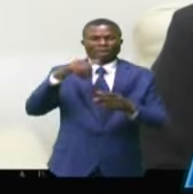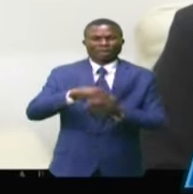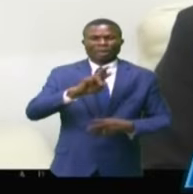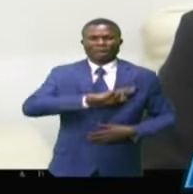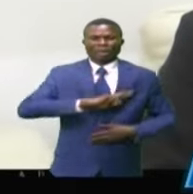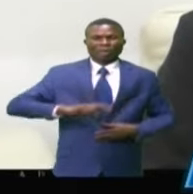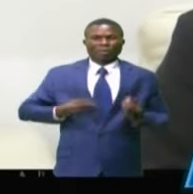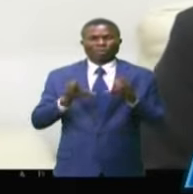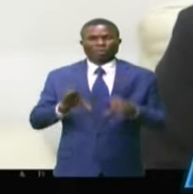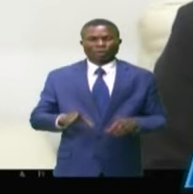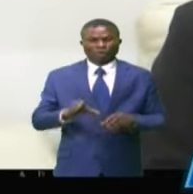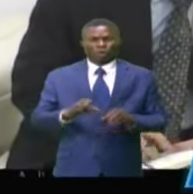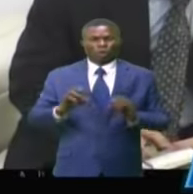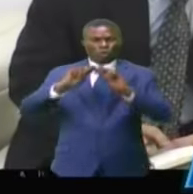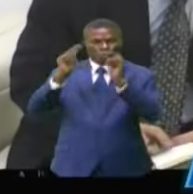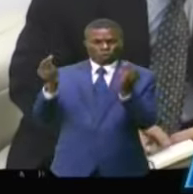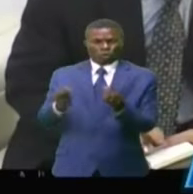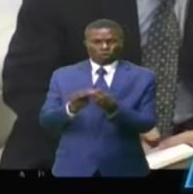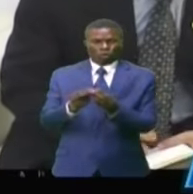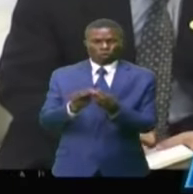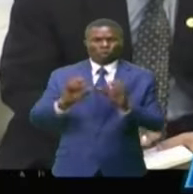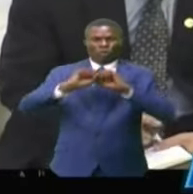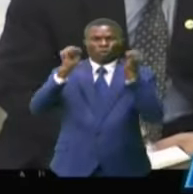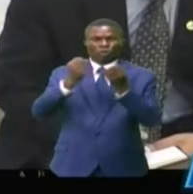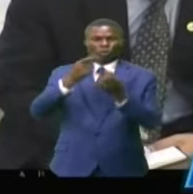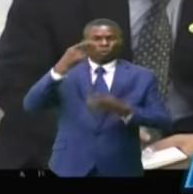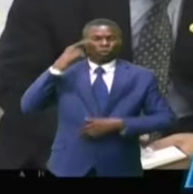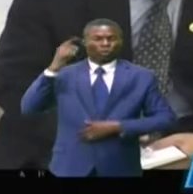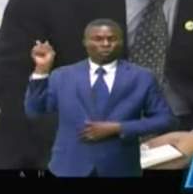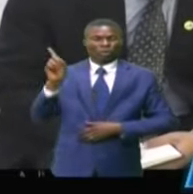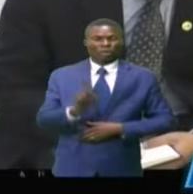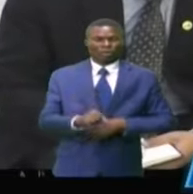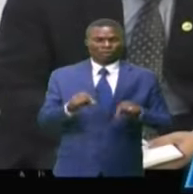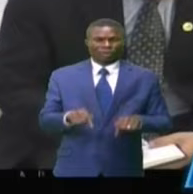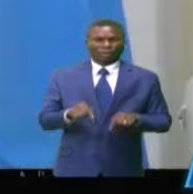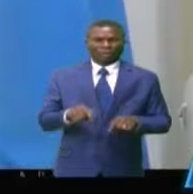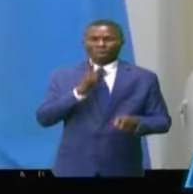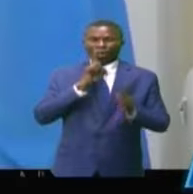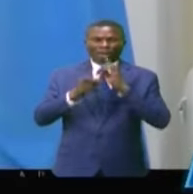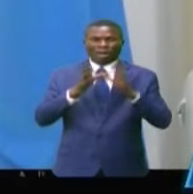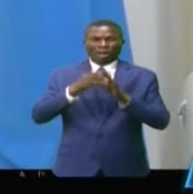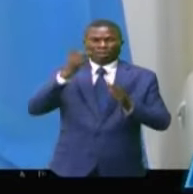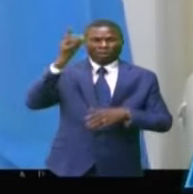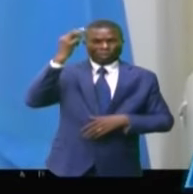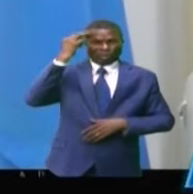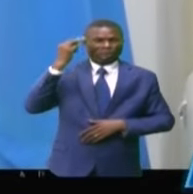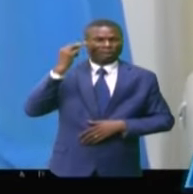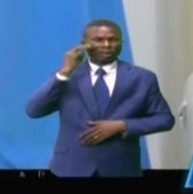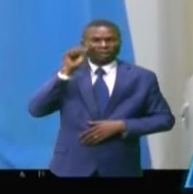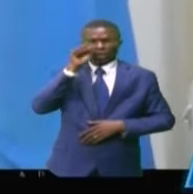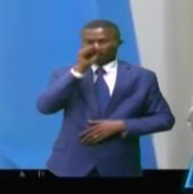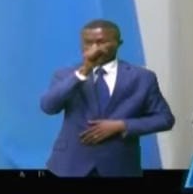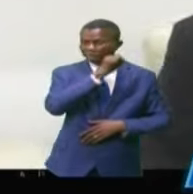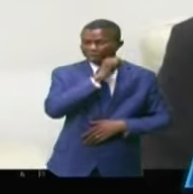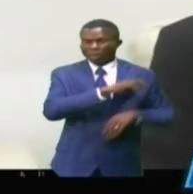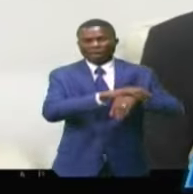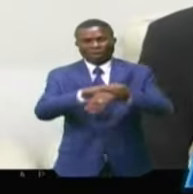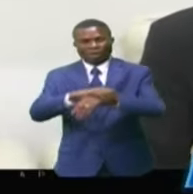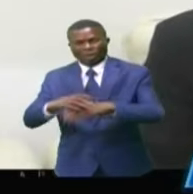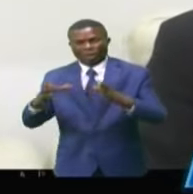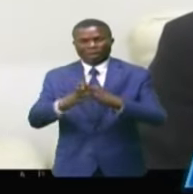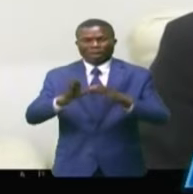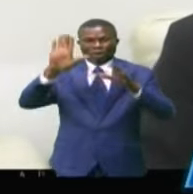RDC. Cette délégation de la société China Jiangxi qui a échangé avec le Premier ministre était conduite par